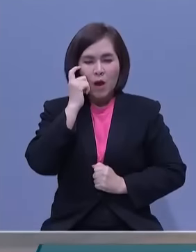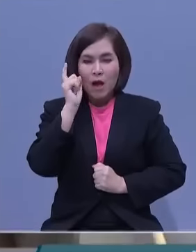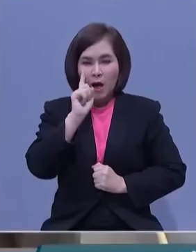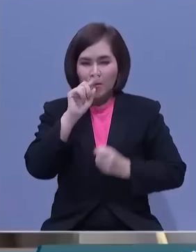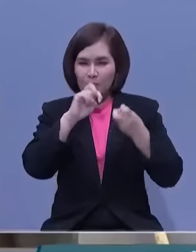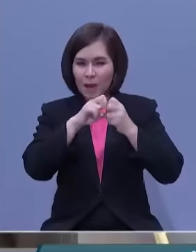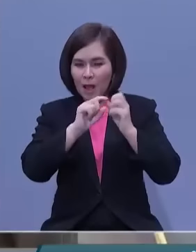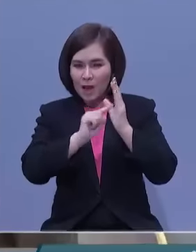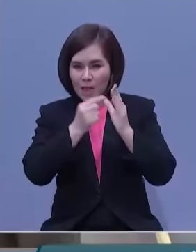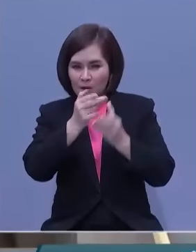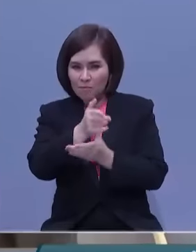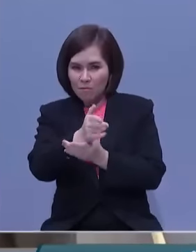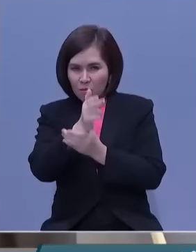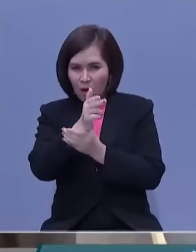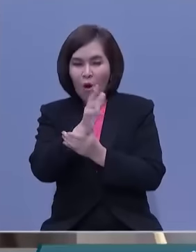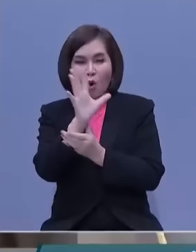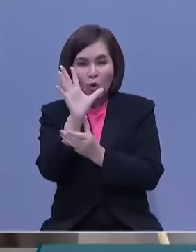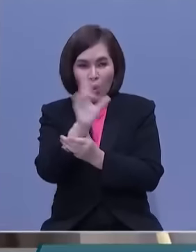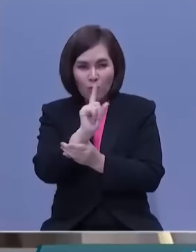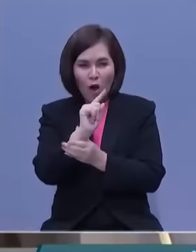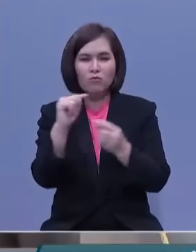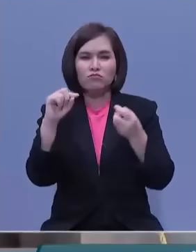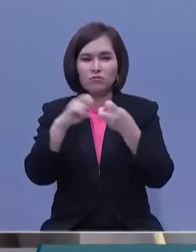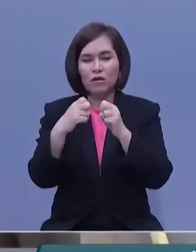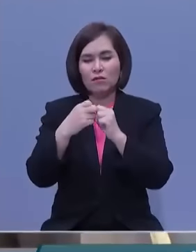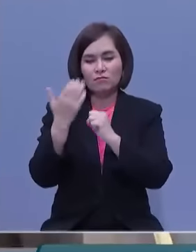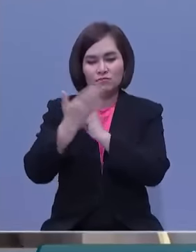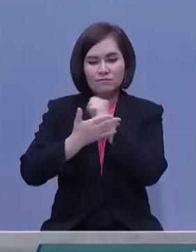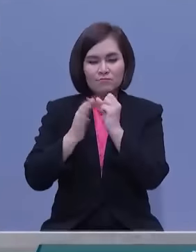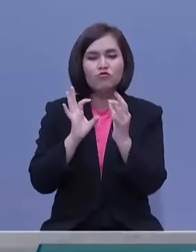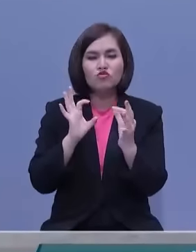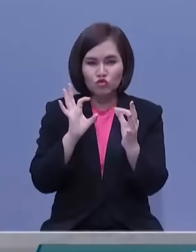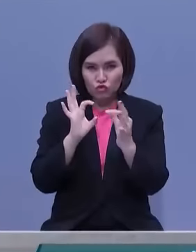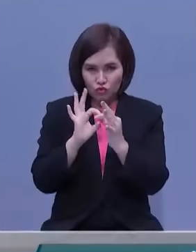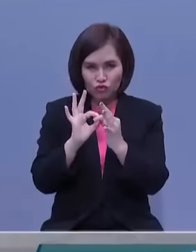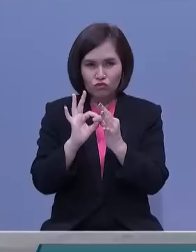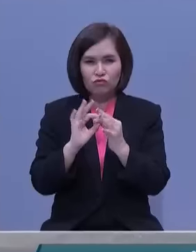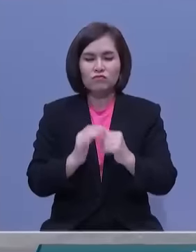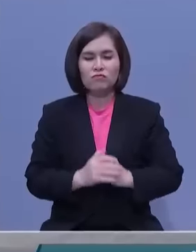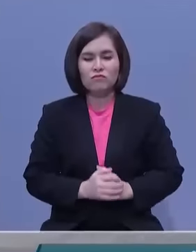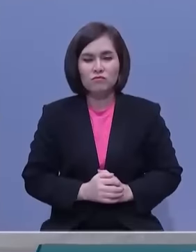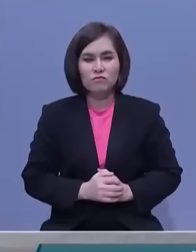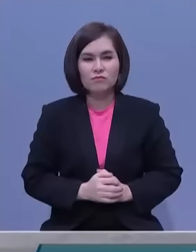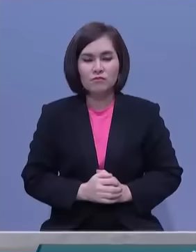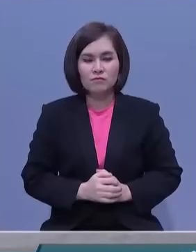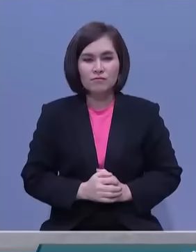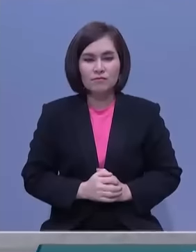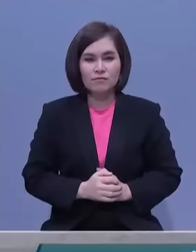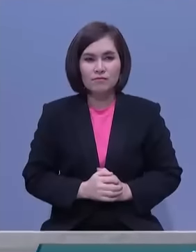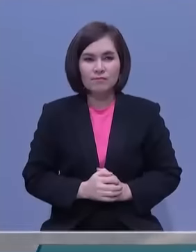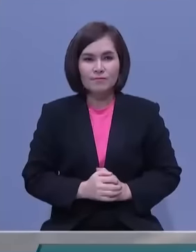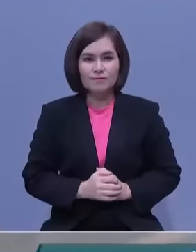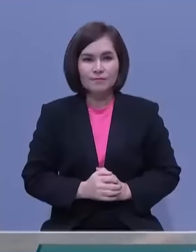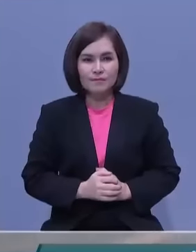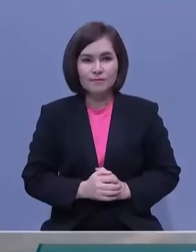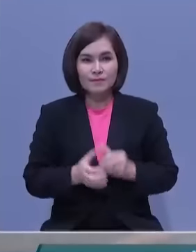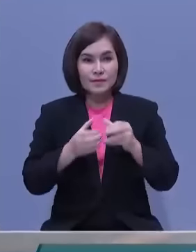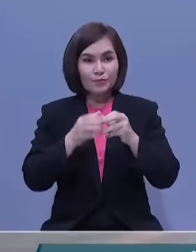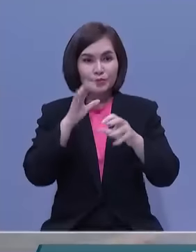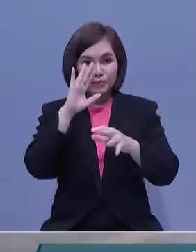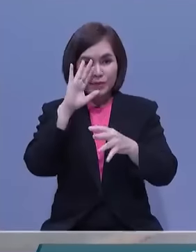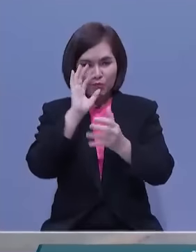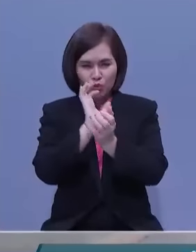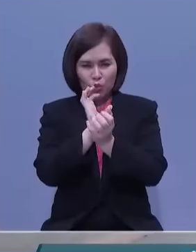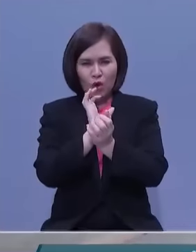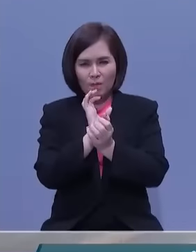ว่ามูลเหตุหรือปมปัญหาที่เป็นชนวนให้ก่อเหตุฆาตกรรมกันเกิดขึ้นเนี่ยน่าจะมาจากยาเสพติดนี่แหละค่ะเจ้าหน้าที่ตำรวจไปปิด